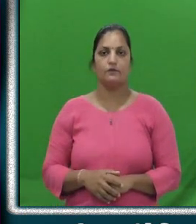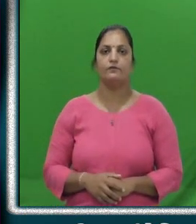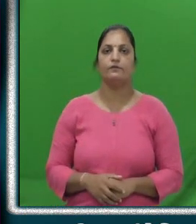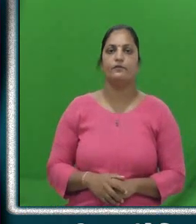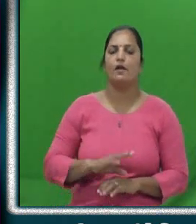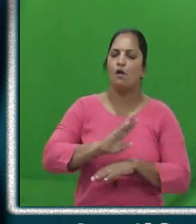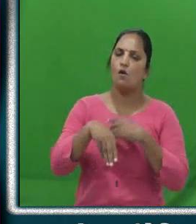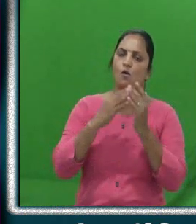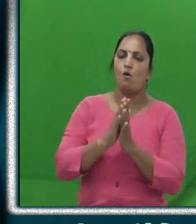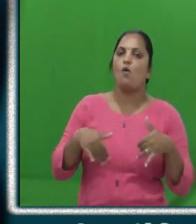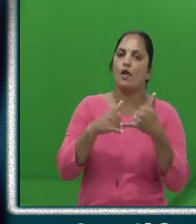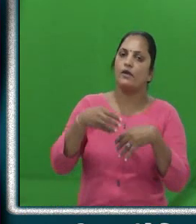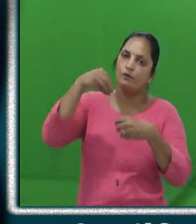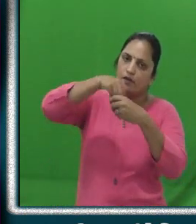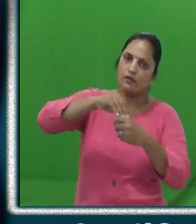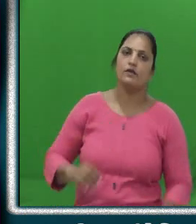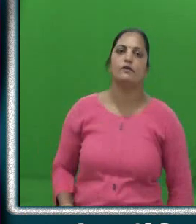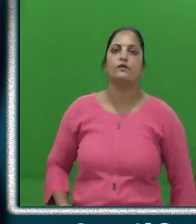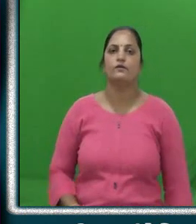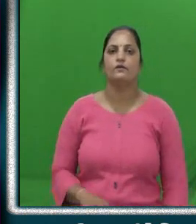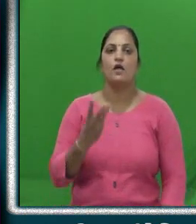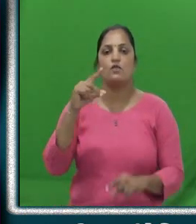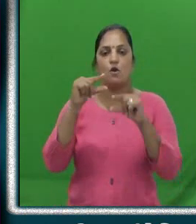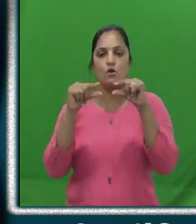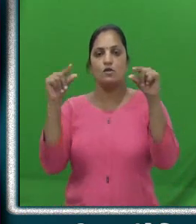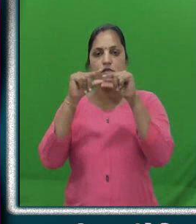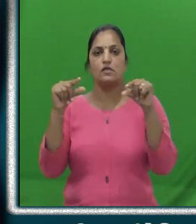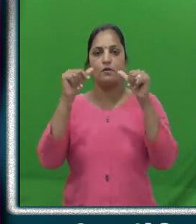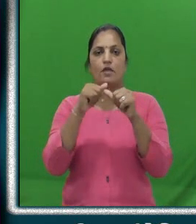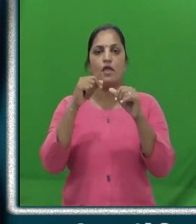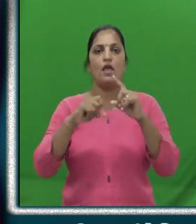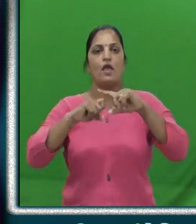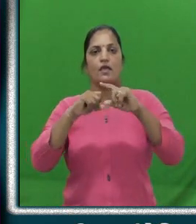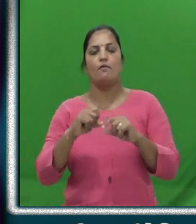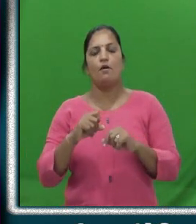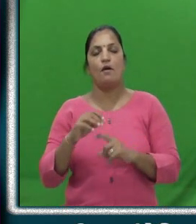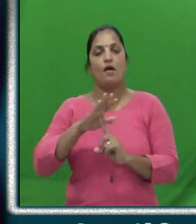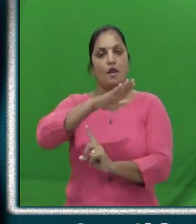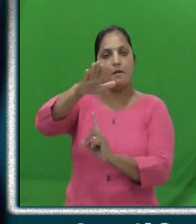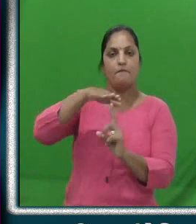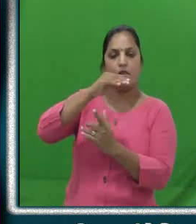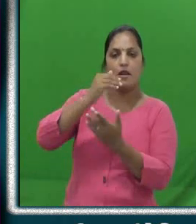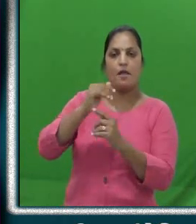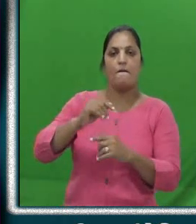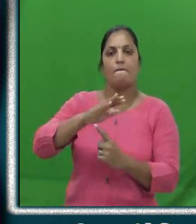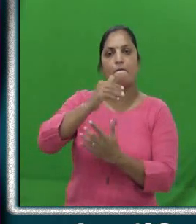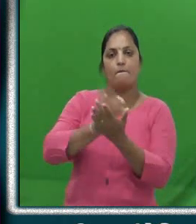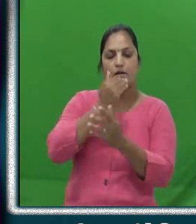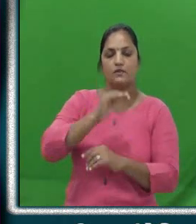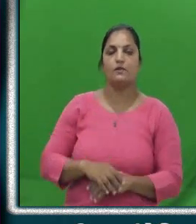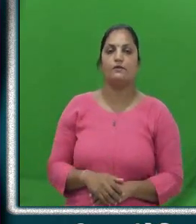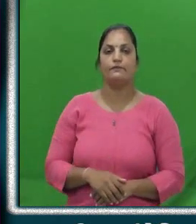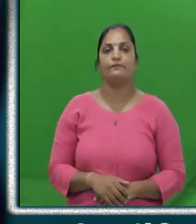પાઠનું મેન્સ એમની બધી જ પ્રવૃત્તિઓ અહીંયા આવી જાય ત્રણ લાઈનની અંદર અરુણ કૃષ્ણમૂર્તિની પર્યાવરણને બચાવવા